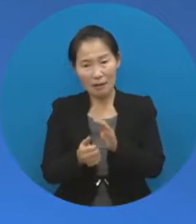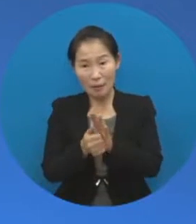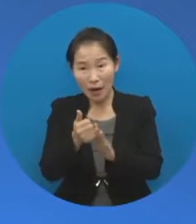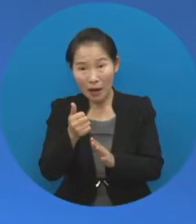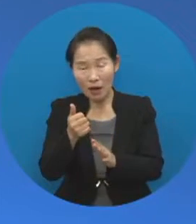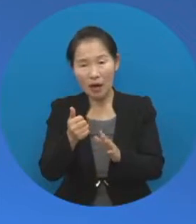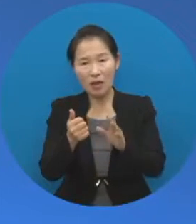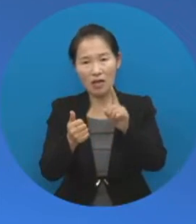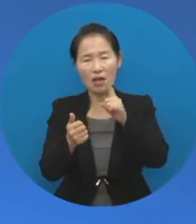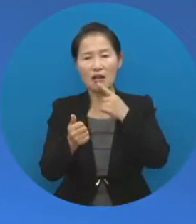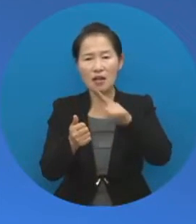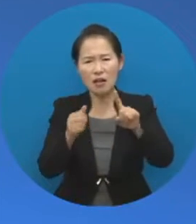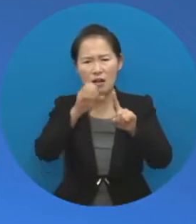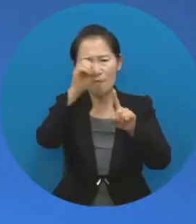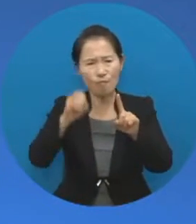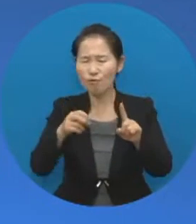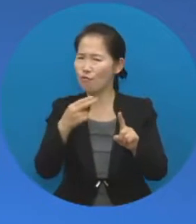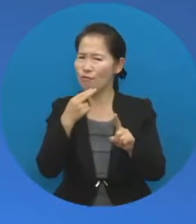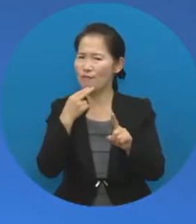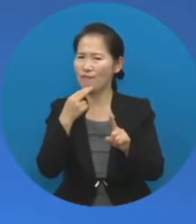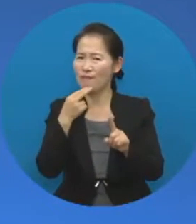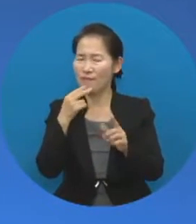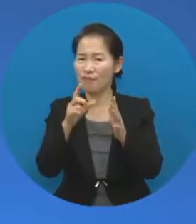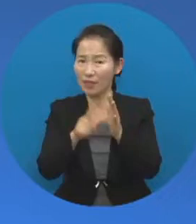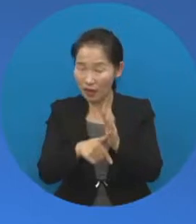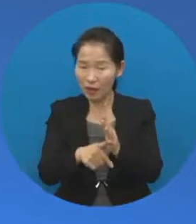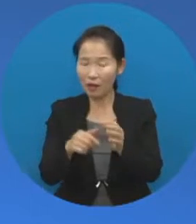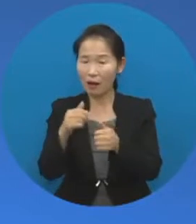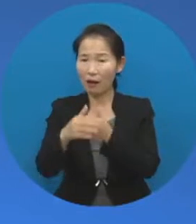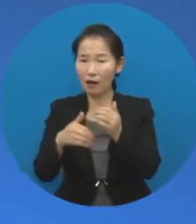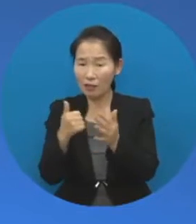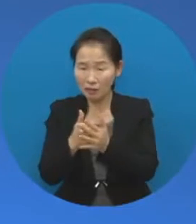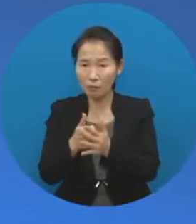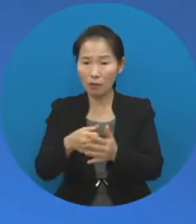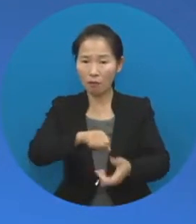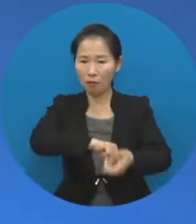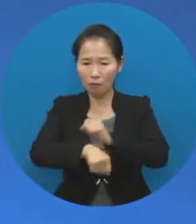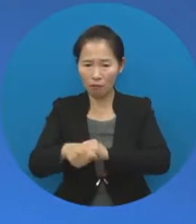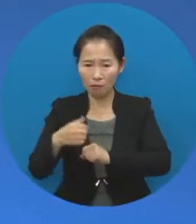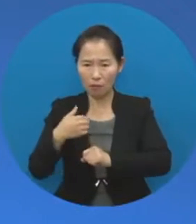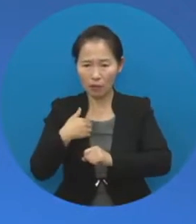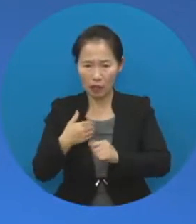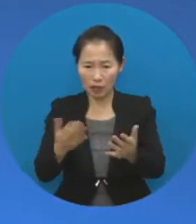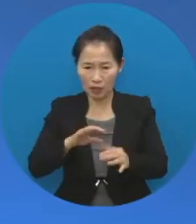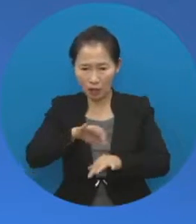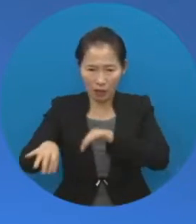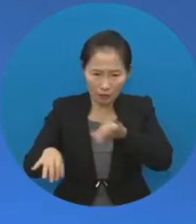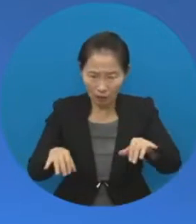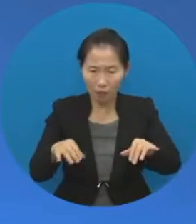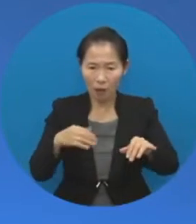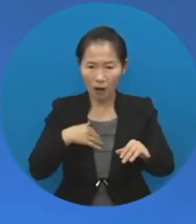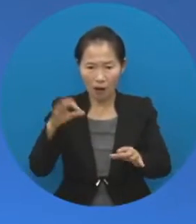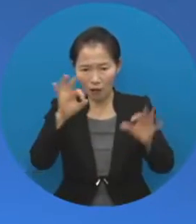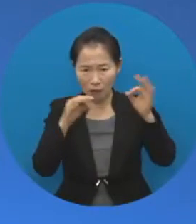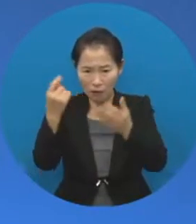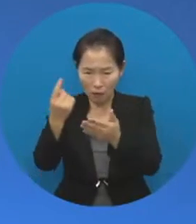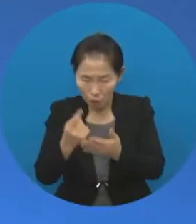1%도 없는 저에게 하나님은 그때부터 제 인생에 개입하기 시작하셨고 저에게 찾아오기